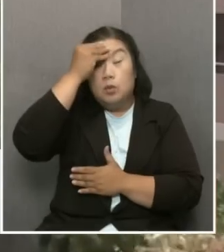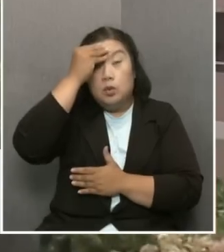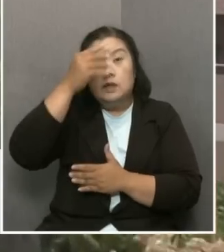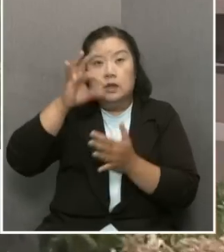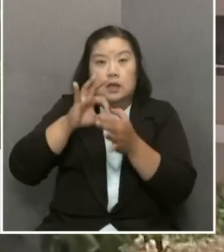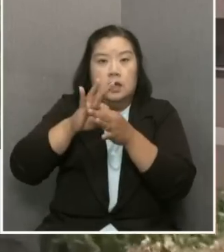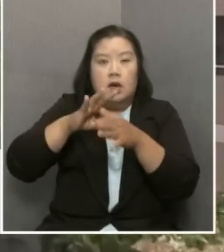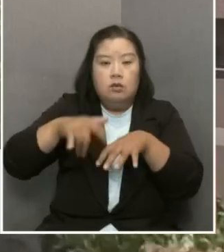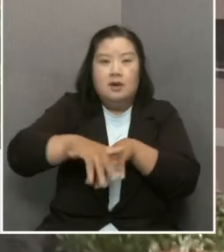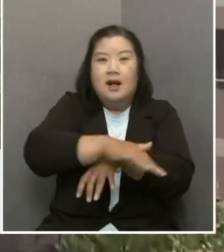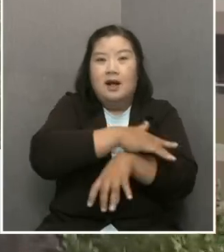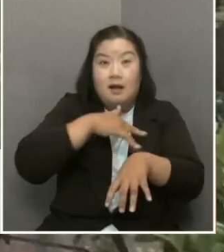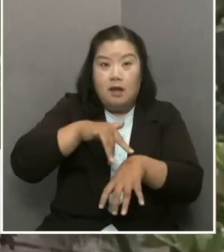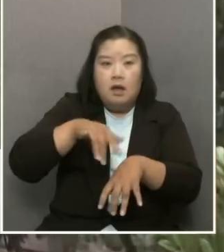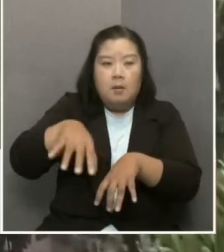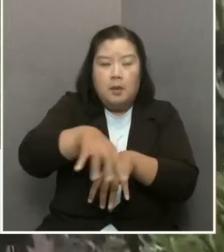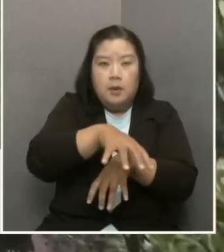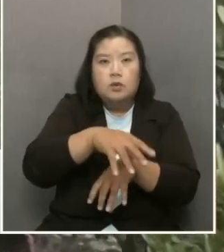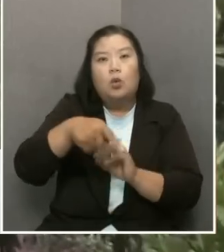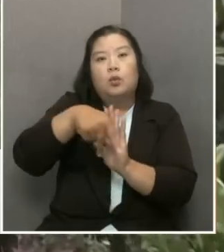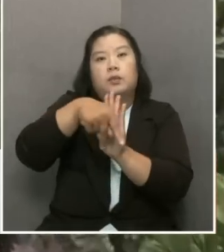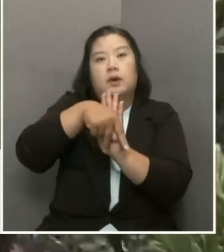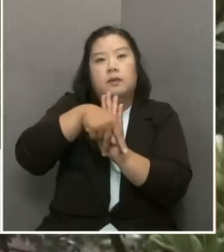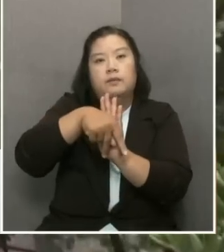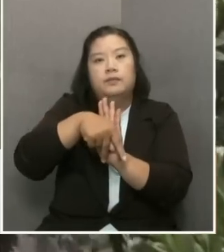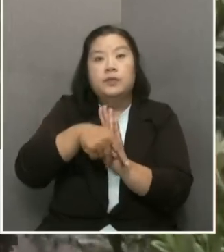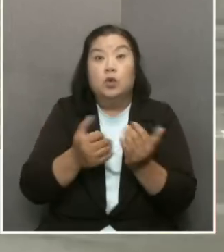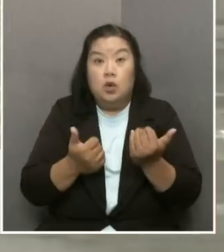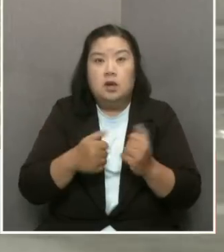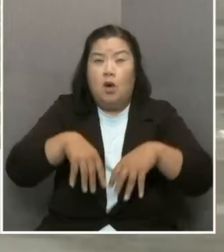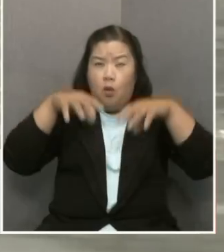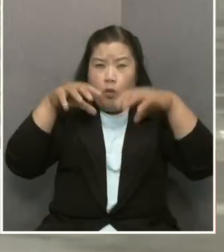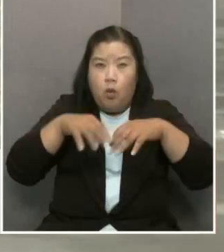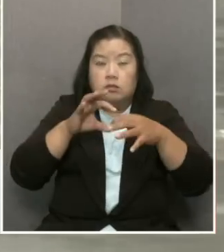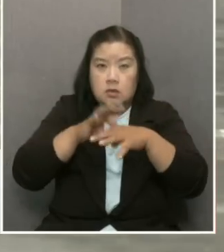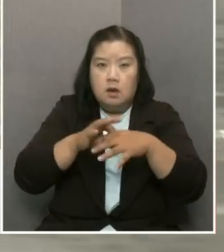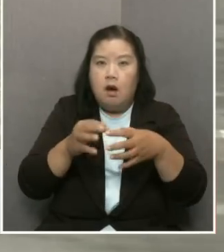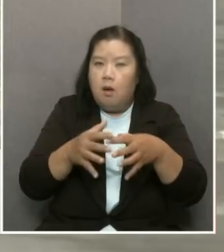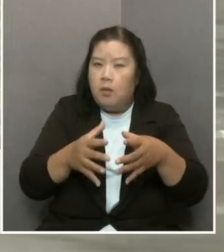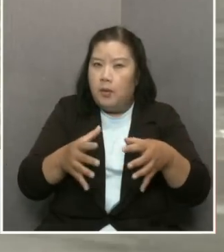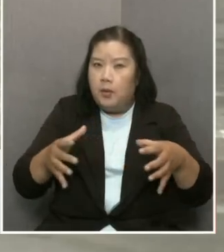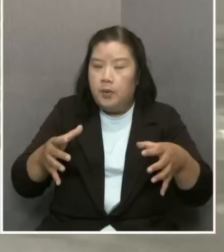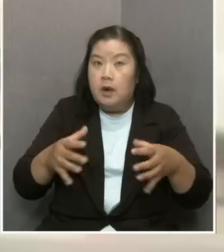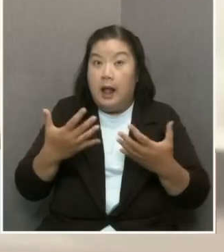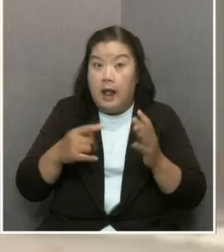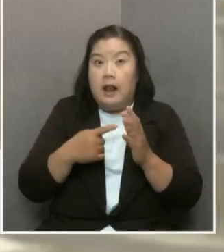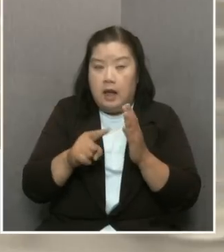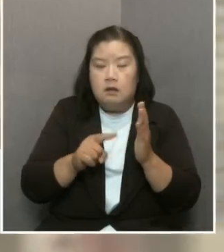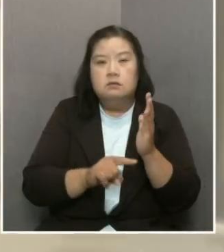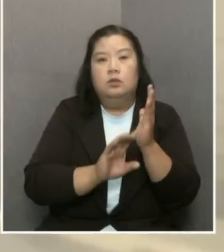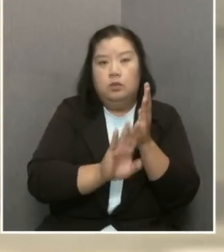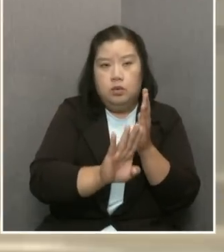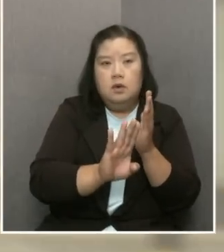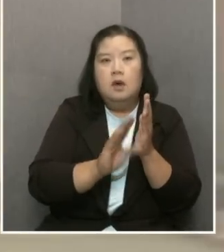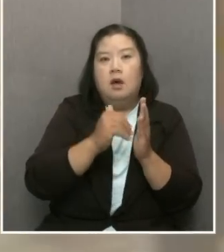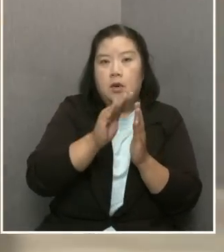ขึ้นเหนือต่อไปตลอดวันพฤหัสบดีนี้ค่ะจะทำให้มีฝนไปตกหนักเป็นบริเวณกว้างตั้งแต่ภาคตะวันตกไปจนถึงภ